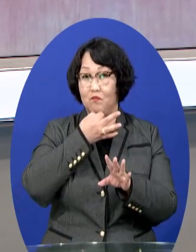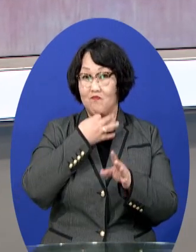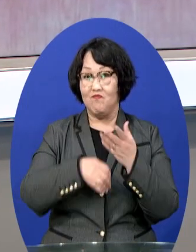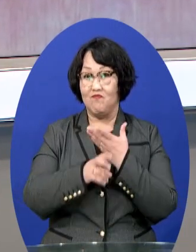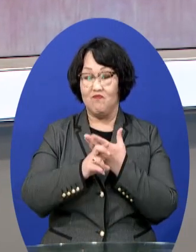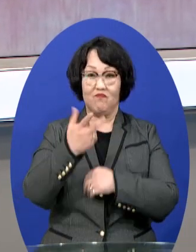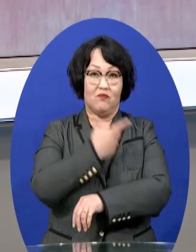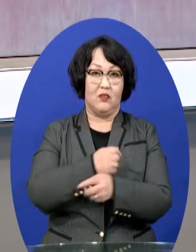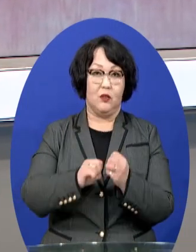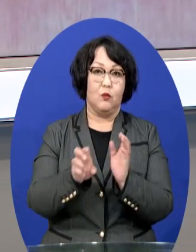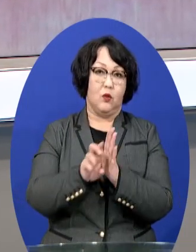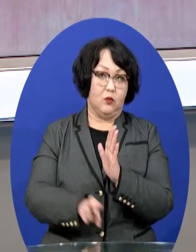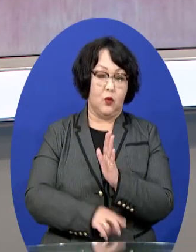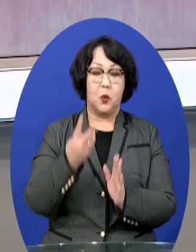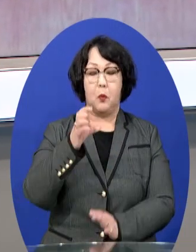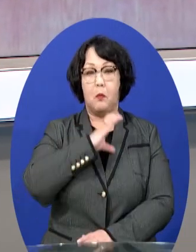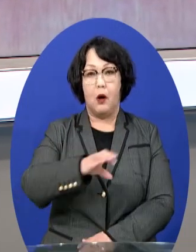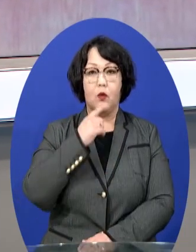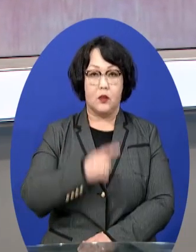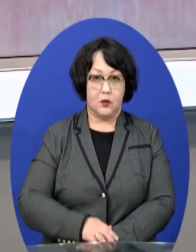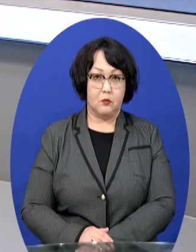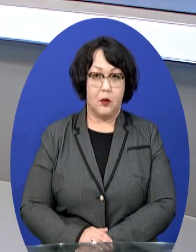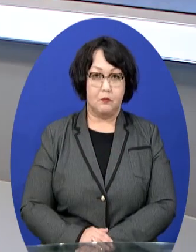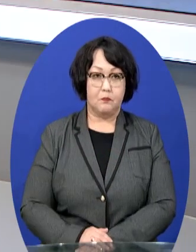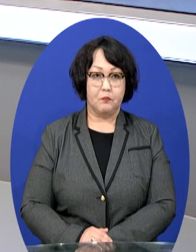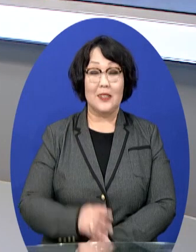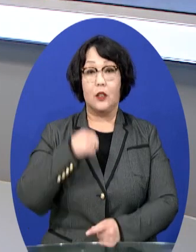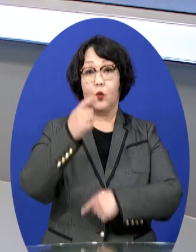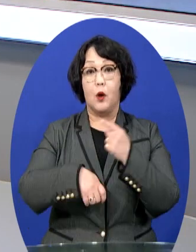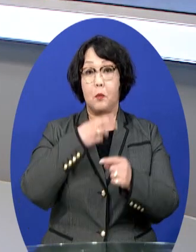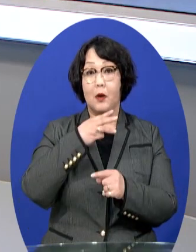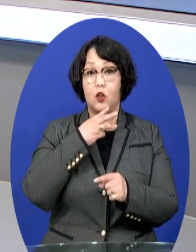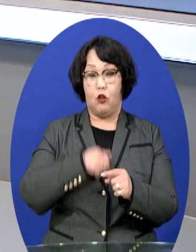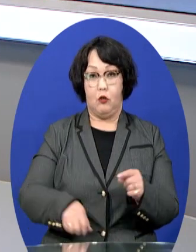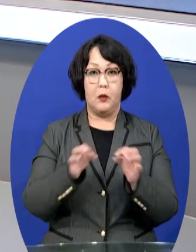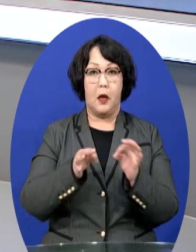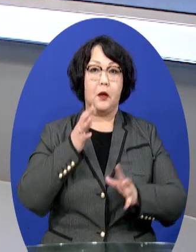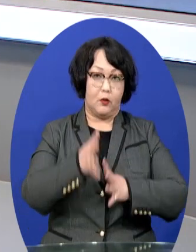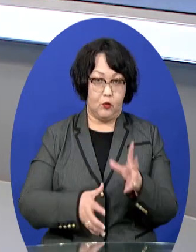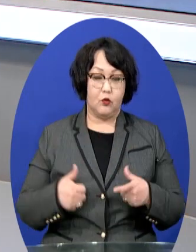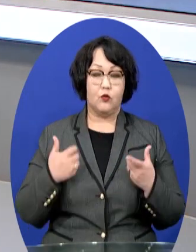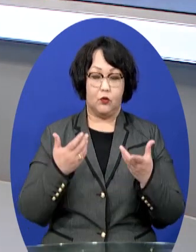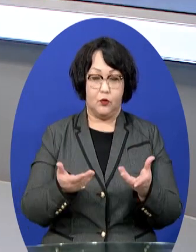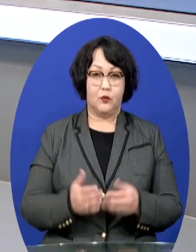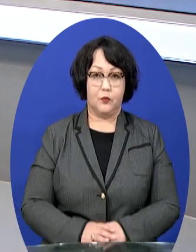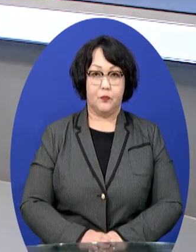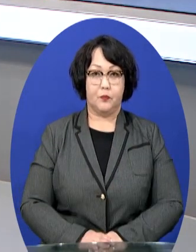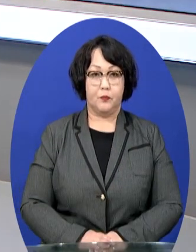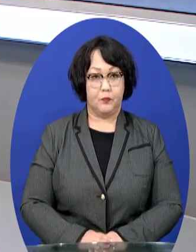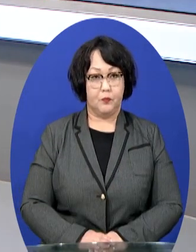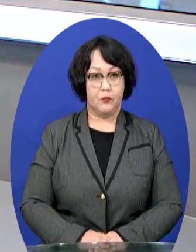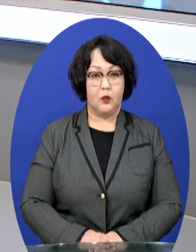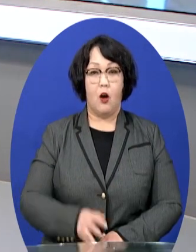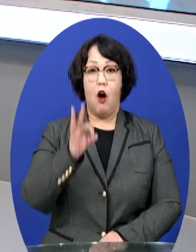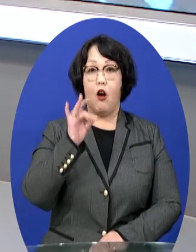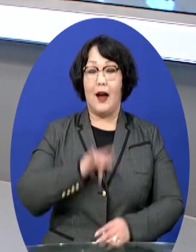нэгц үндэсний байгууллагын тусгай төлөөлөгч мэдээллээ. Эдгээр болон бусад мэдээллийн дэлгэрэнгүйг цагийн хурд мэдээллийн хөтөлбөрөөс бүлээн авч үзэцгээнэ.